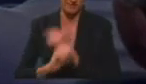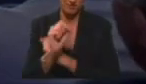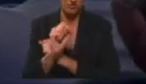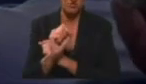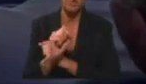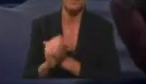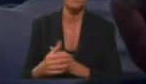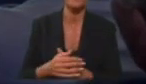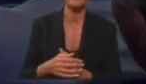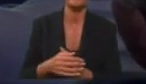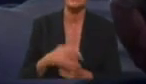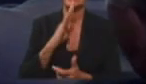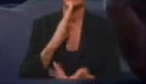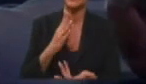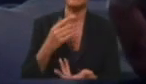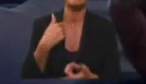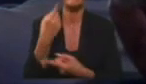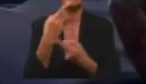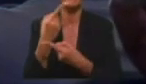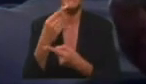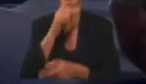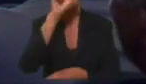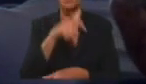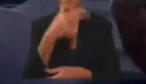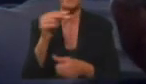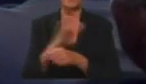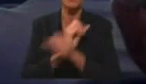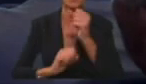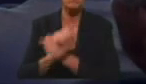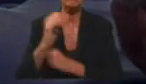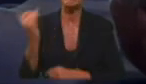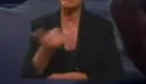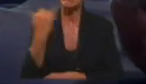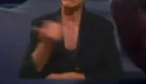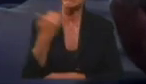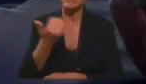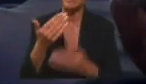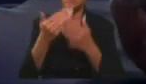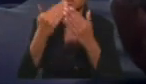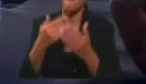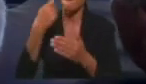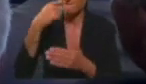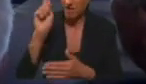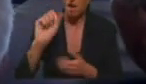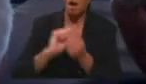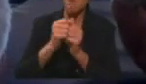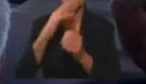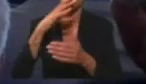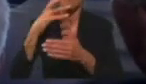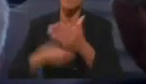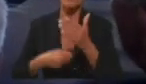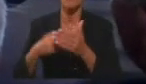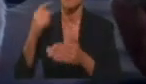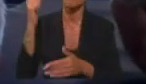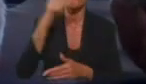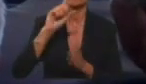No, chyba że zakładamy, że osoba z niepełnosprawnością każdorazowo przed wyjazdem czy skorzystaniem z transportu powinna się udać do